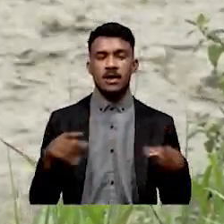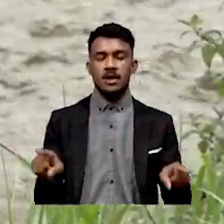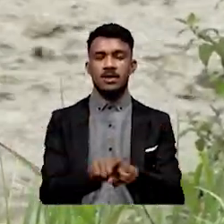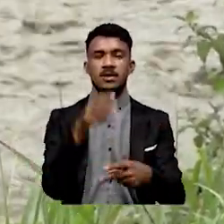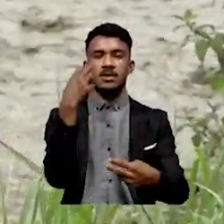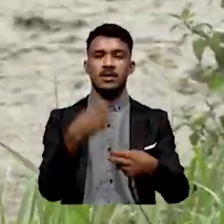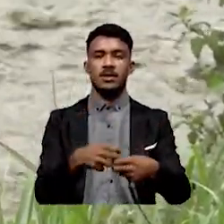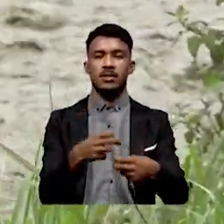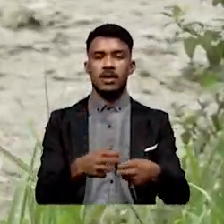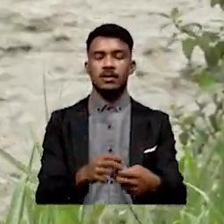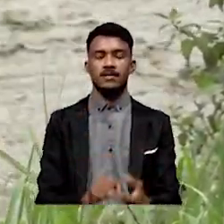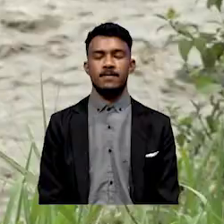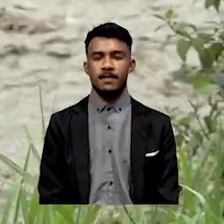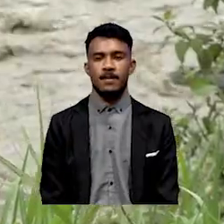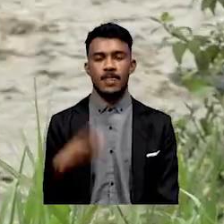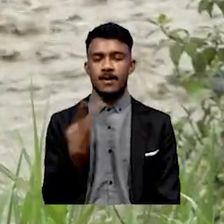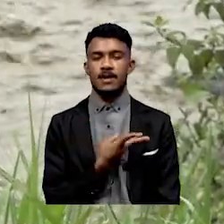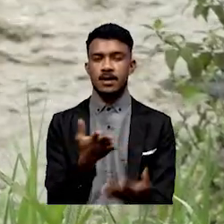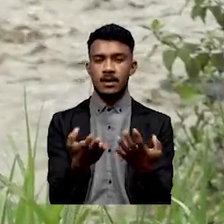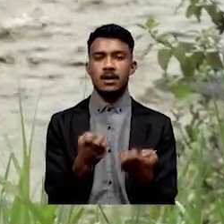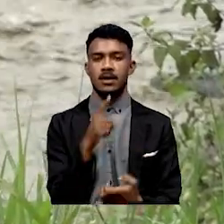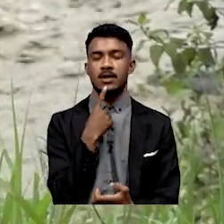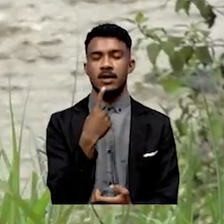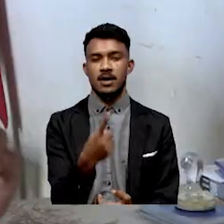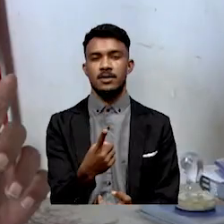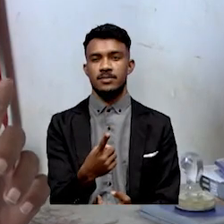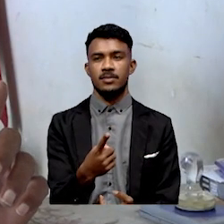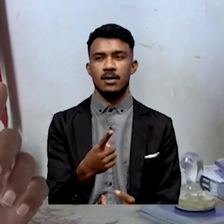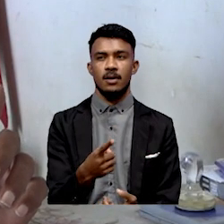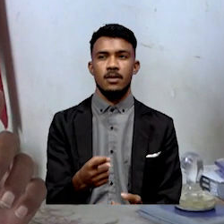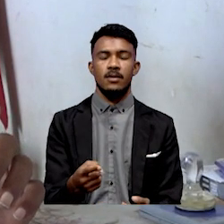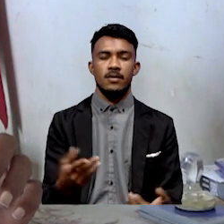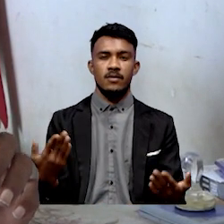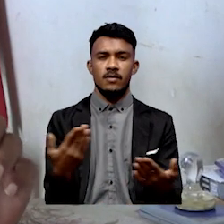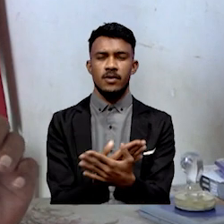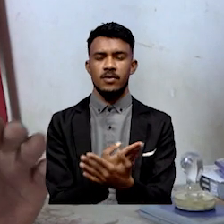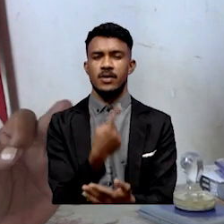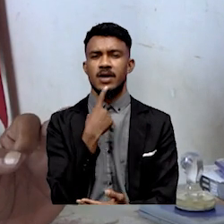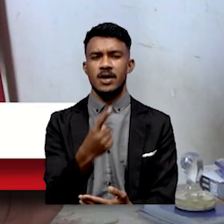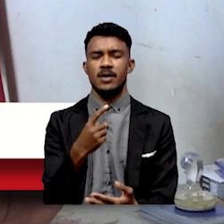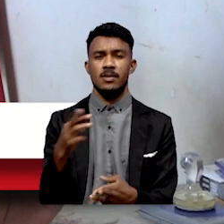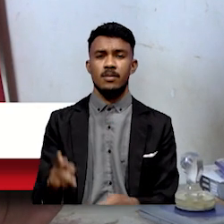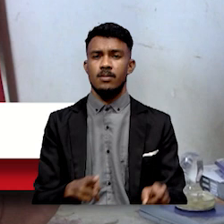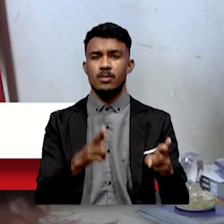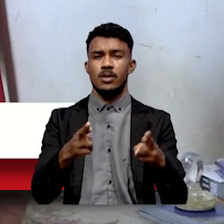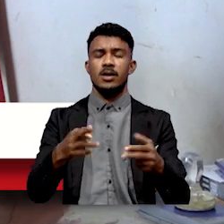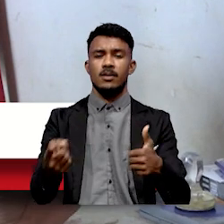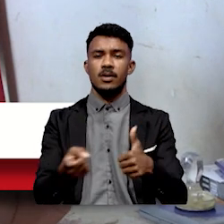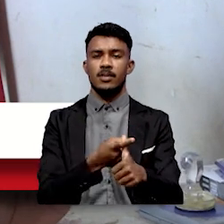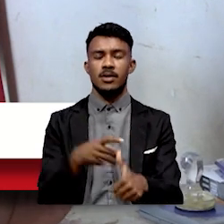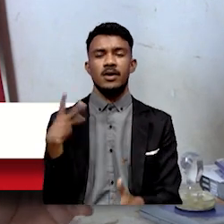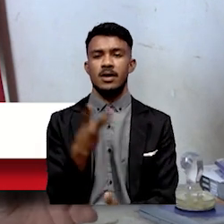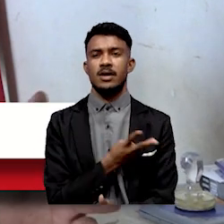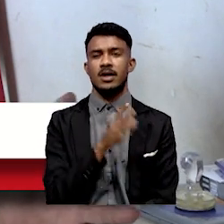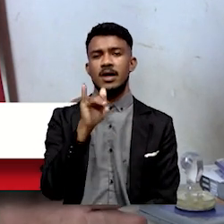complicado. A cara que te kata, ha fodit le fodit, no tama uluk. Natureza ne uluk, ita mai ita hela